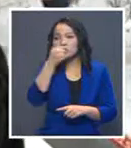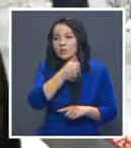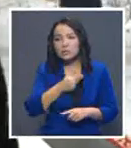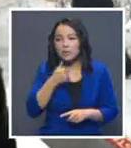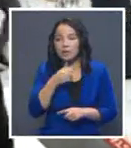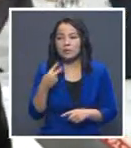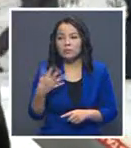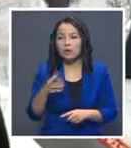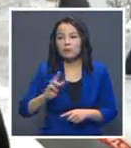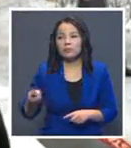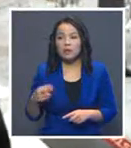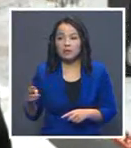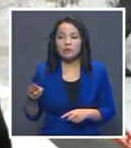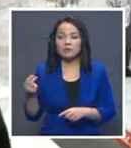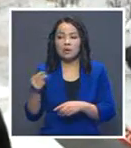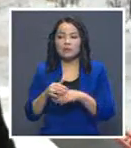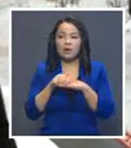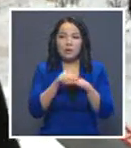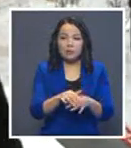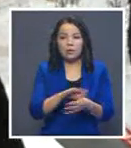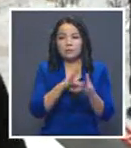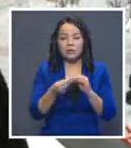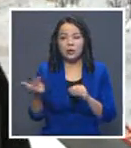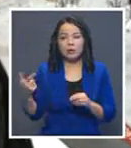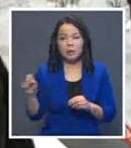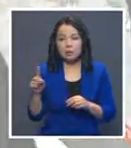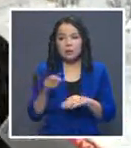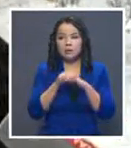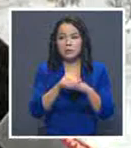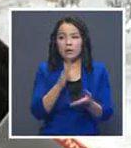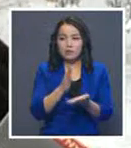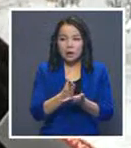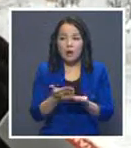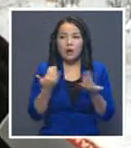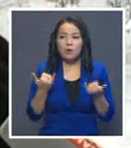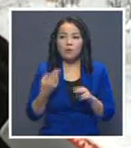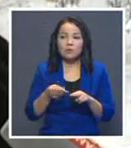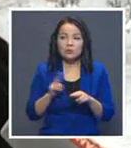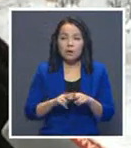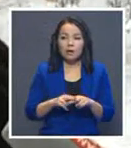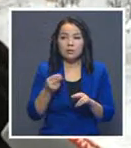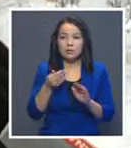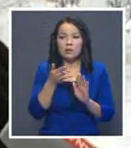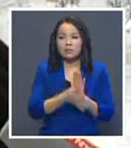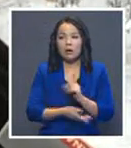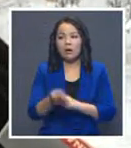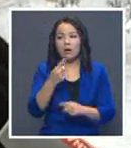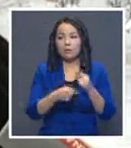миллиард ақша осы газдың несіне бөлінген. Енді сол салынған ақшаны енді қайтару керек қой.